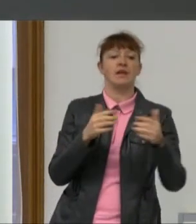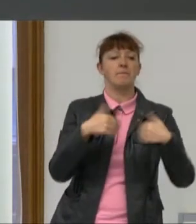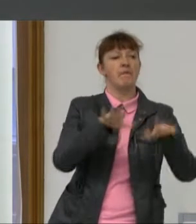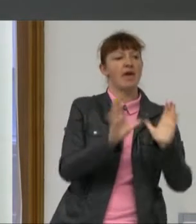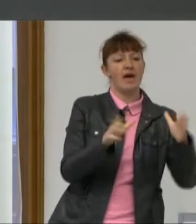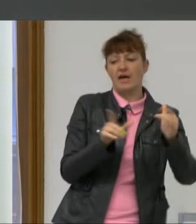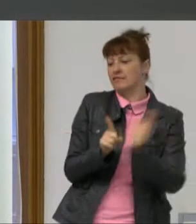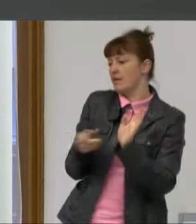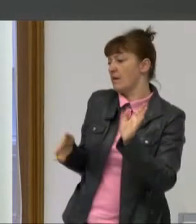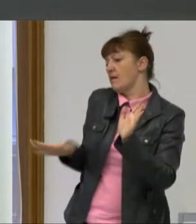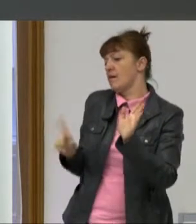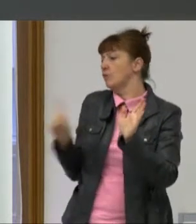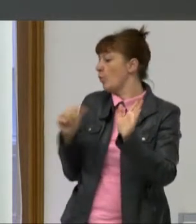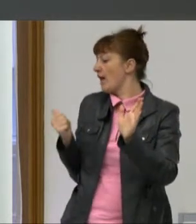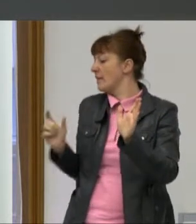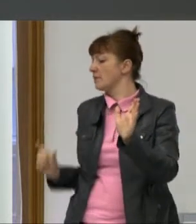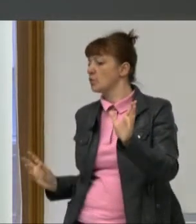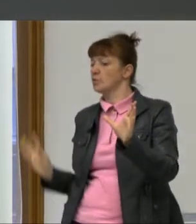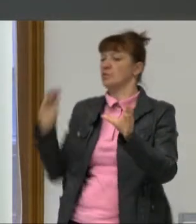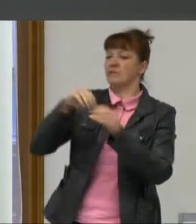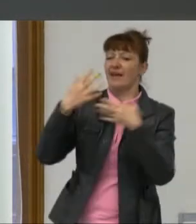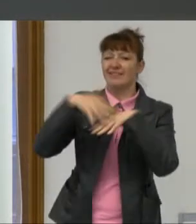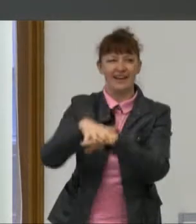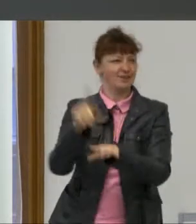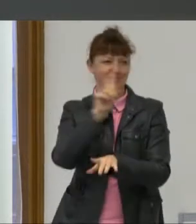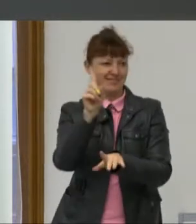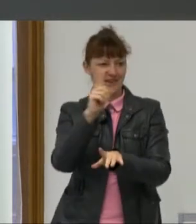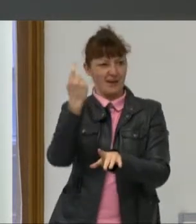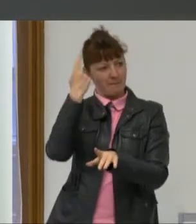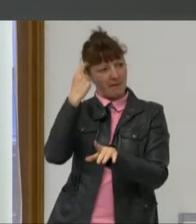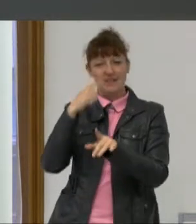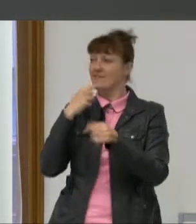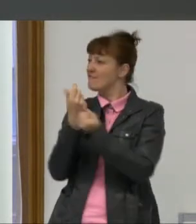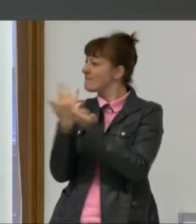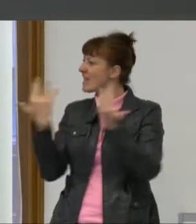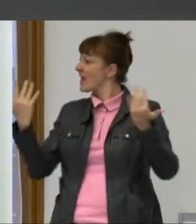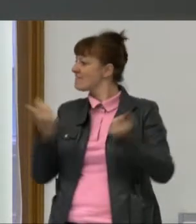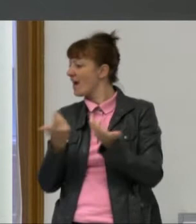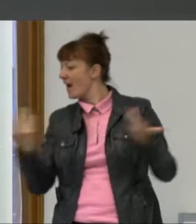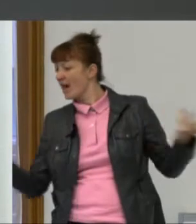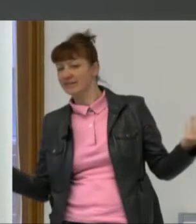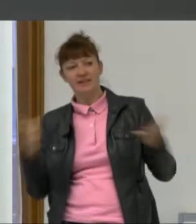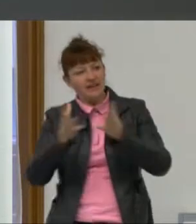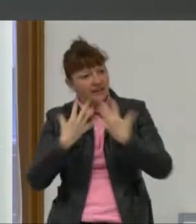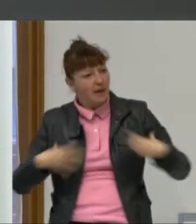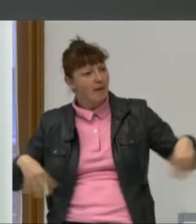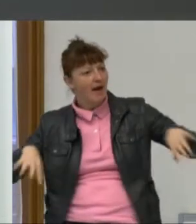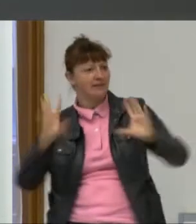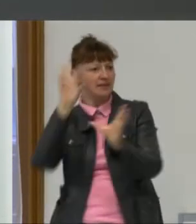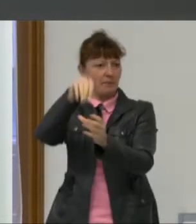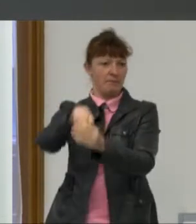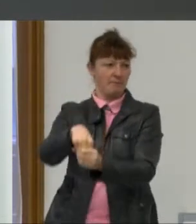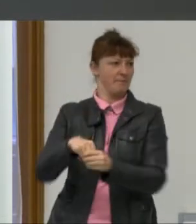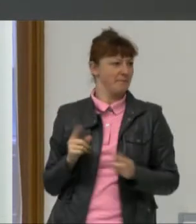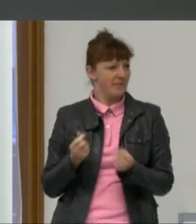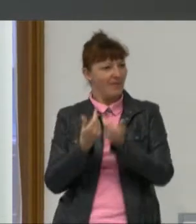bei der Integration letztendlich maßgeblich ist, sondern es geht um die Vielfalt in Gemeinsamkeit. Und diese Vielfalt